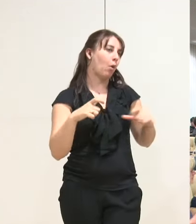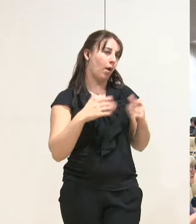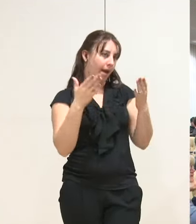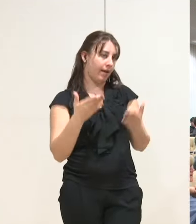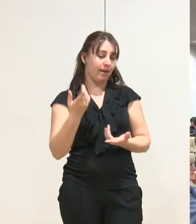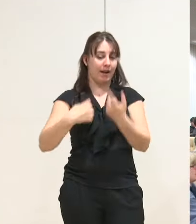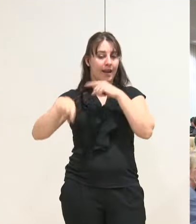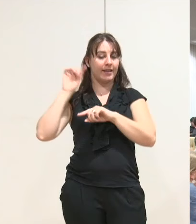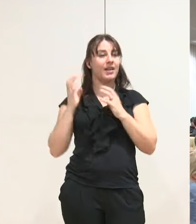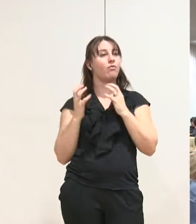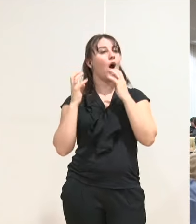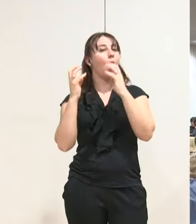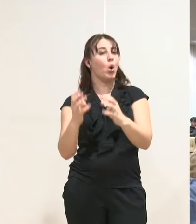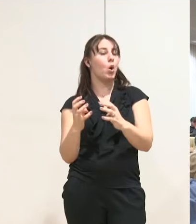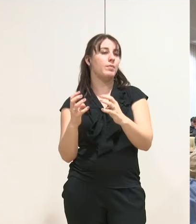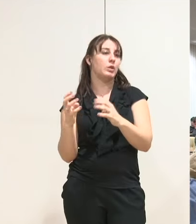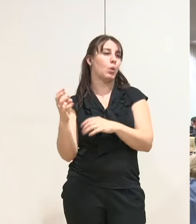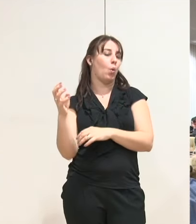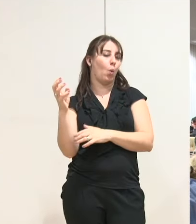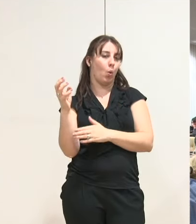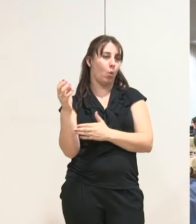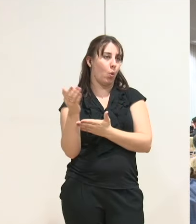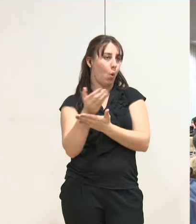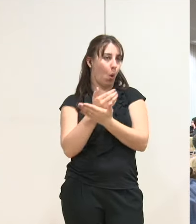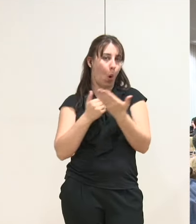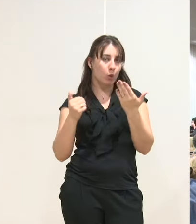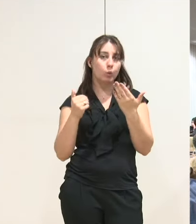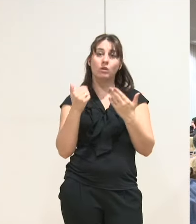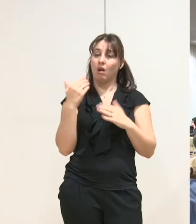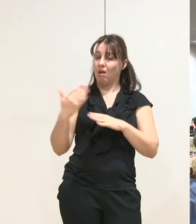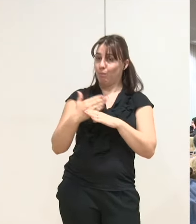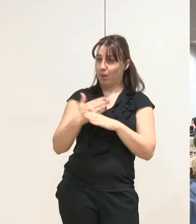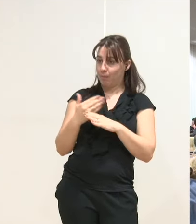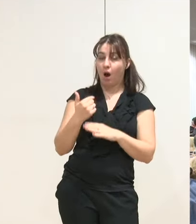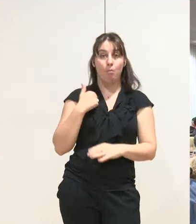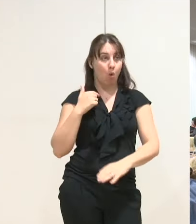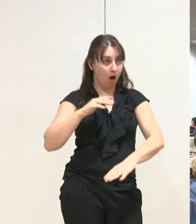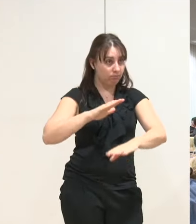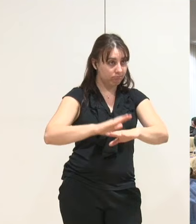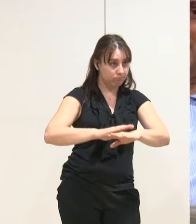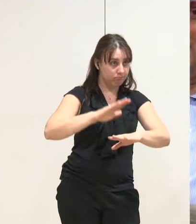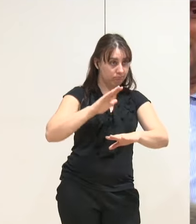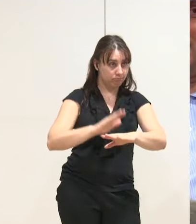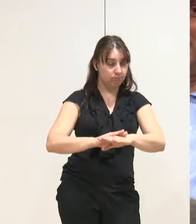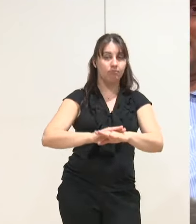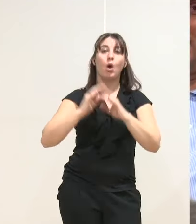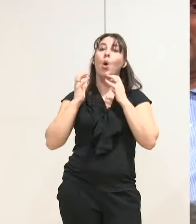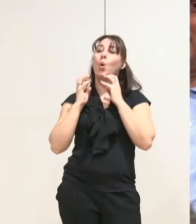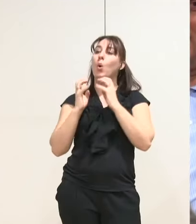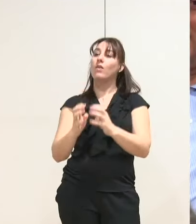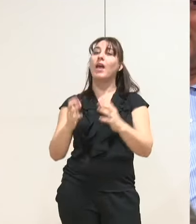dernière commission ressources celle qui préparait ce conseil j'ai indiqué qu'après le